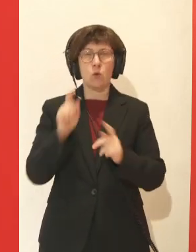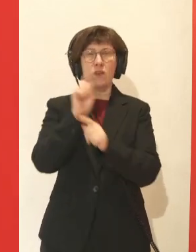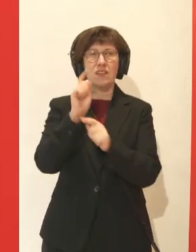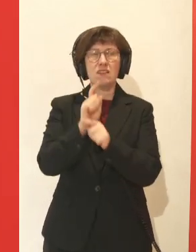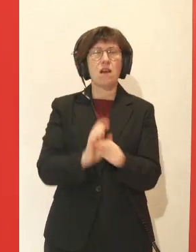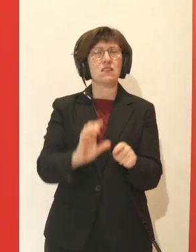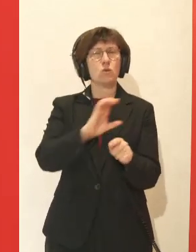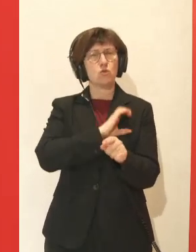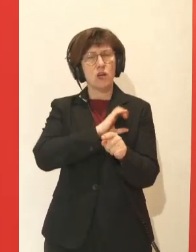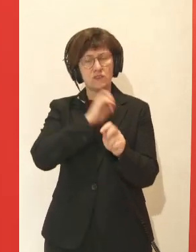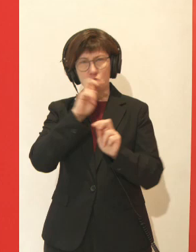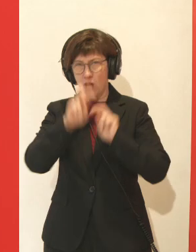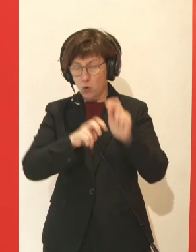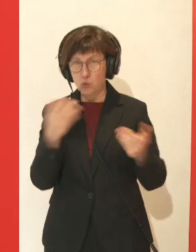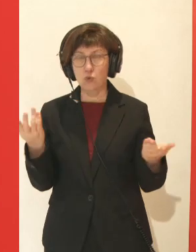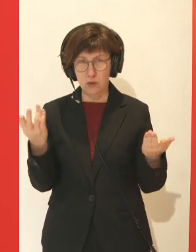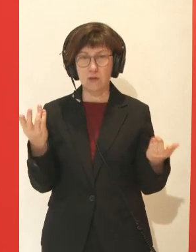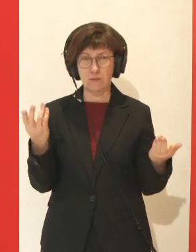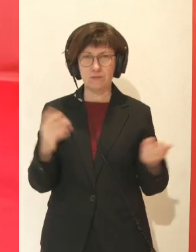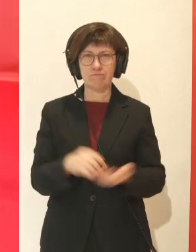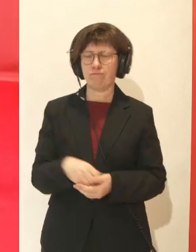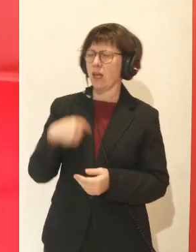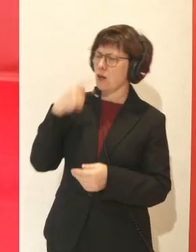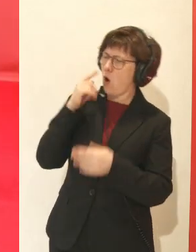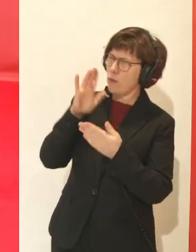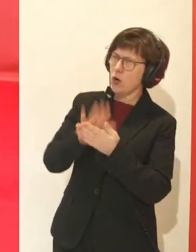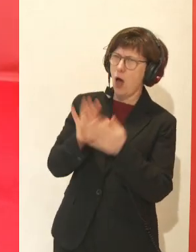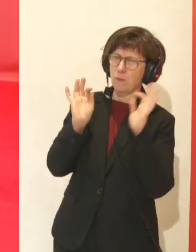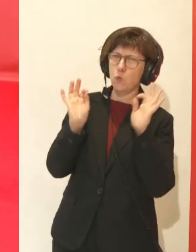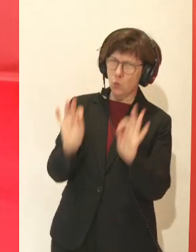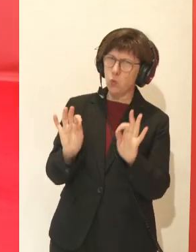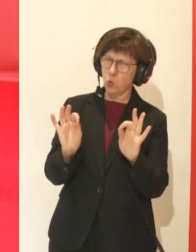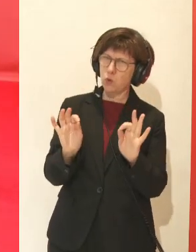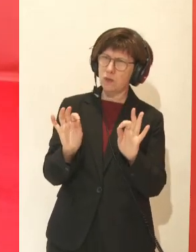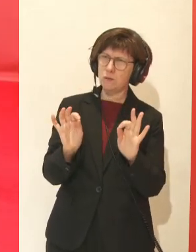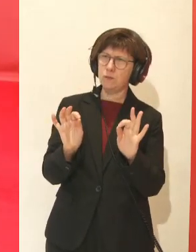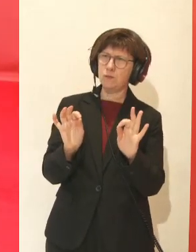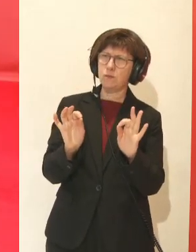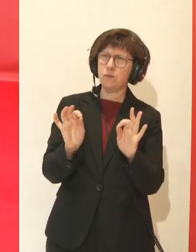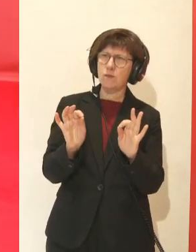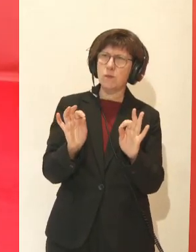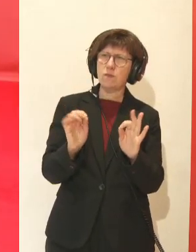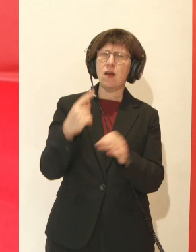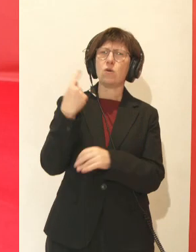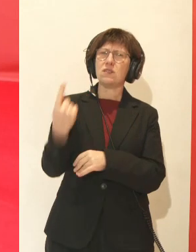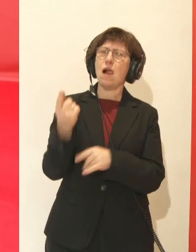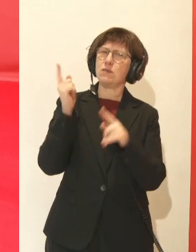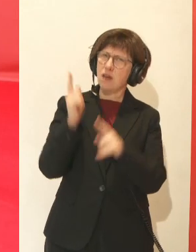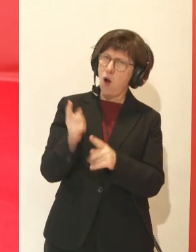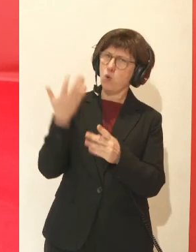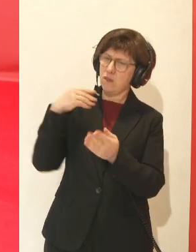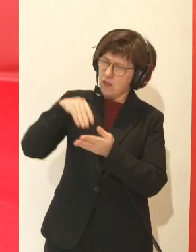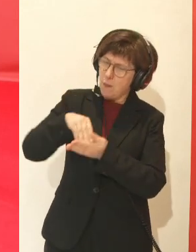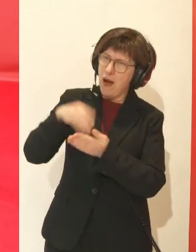die wollen wir heute nutzen. Ich glaube auch, das ist gelungen, finde ich zumindest. Und du bist jetzt ja auch schon